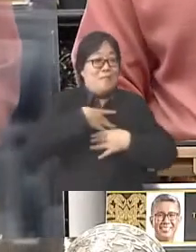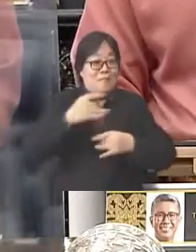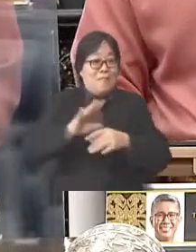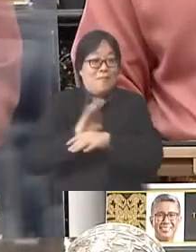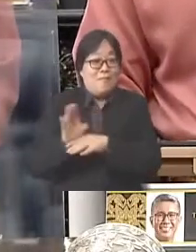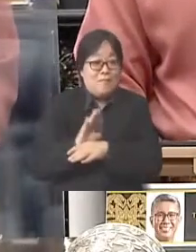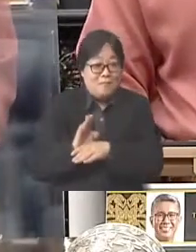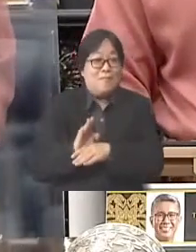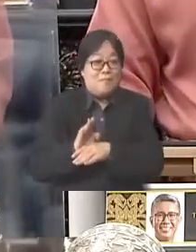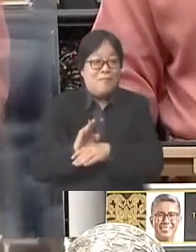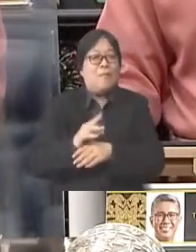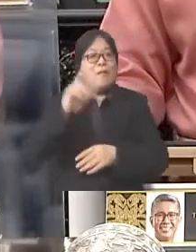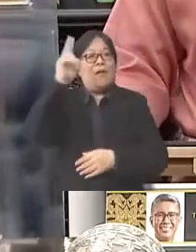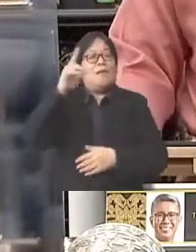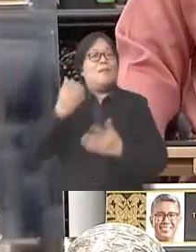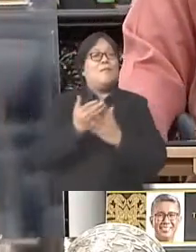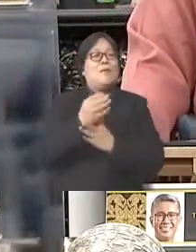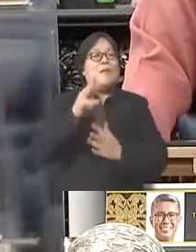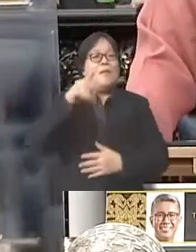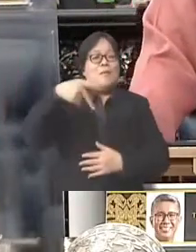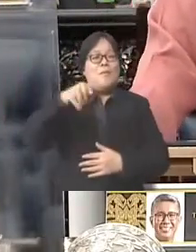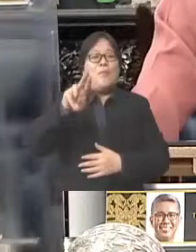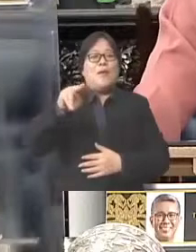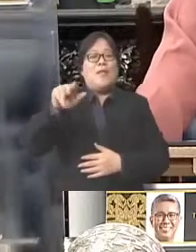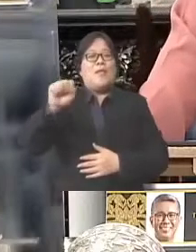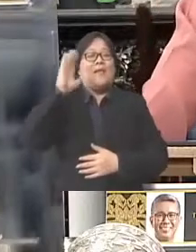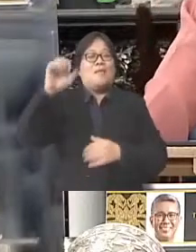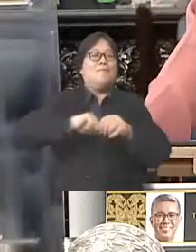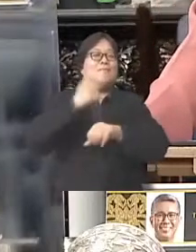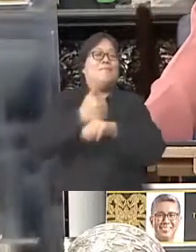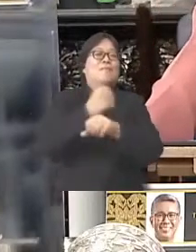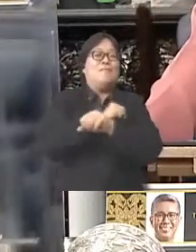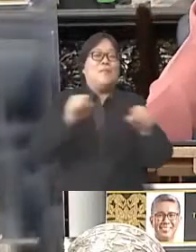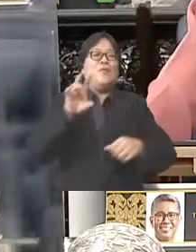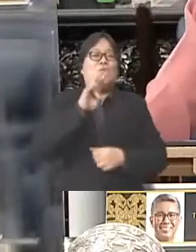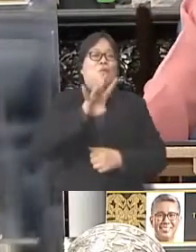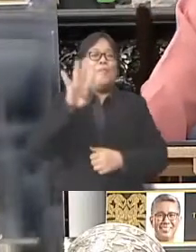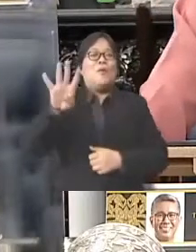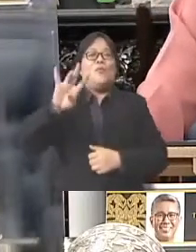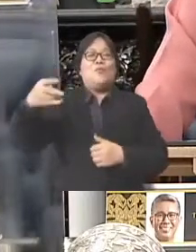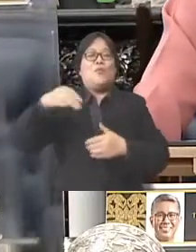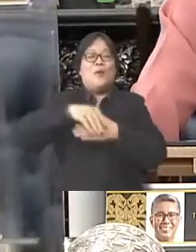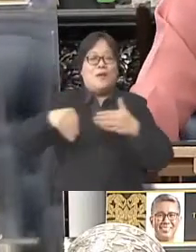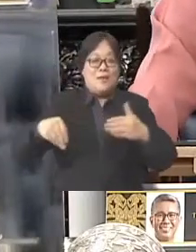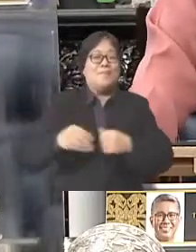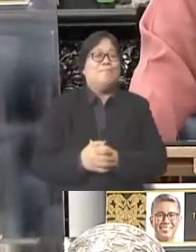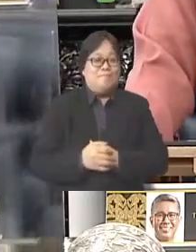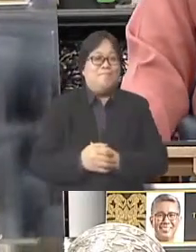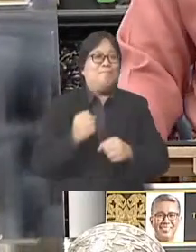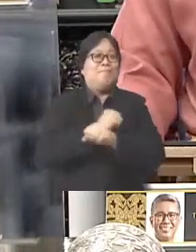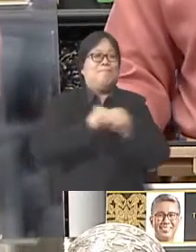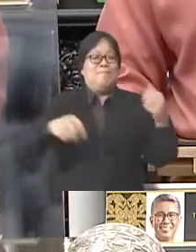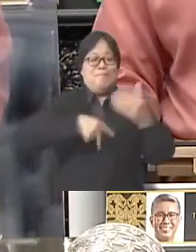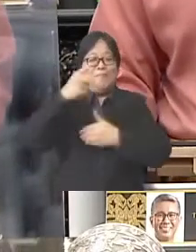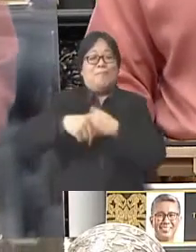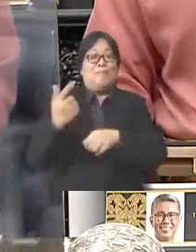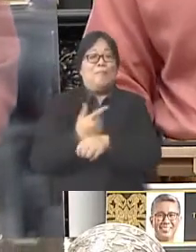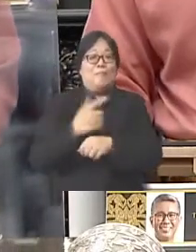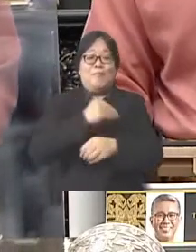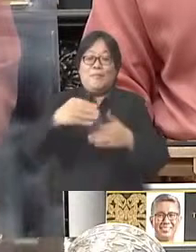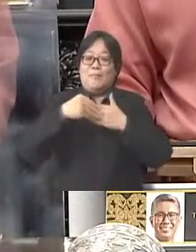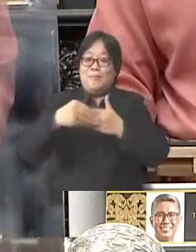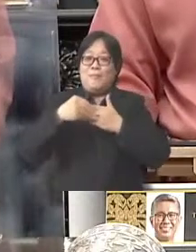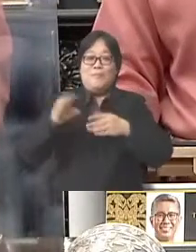menjadi usaha franchise kerajaan lagi pernah akan mengidekan 74 juta Ringgit antara lain untuk menyediakan program